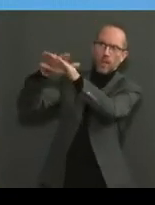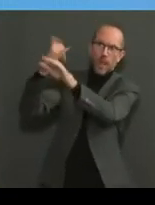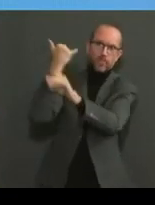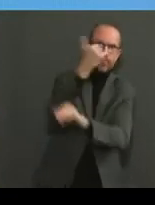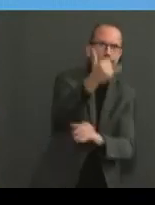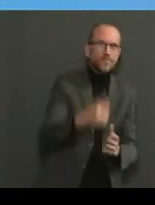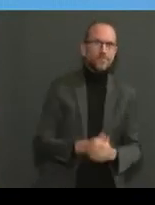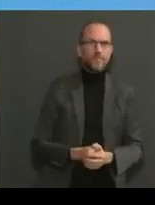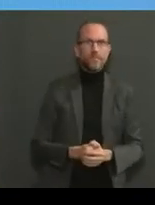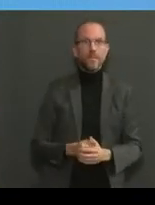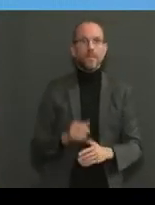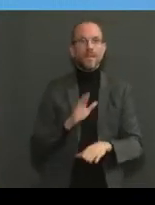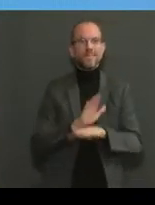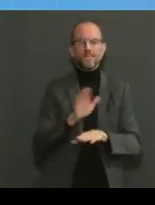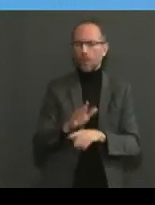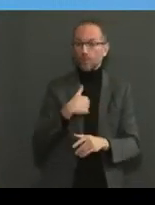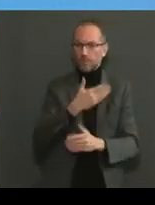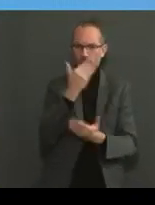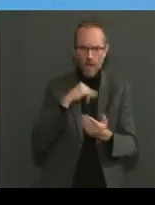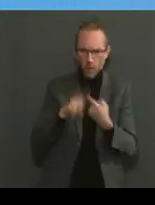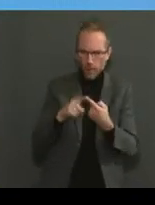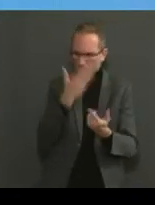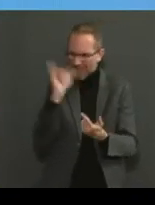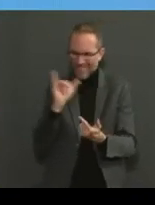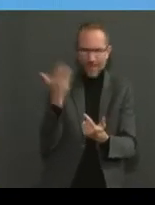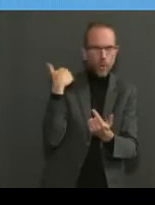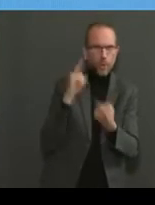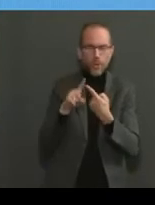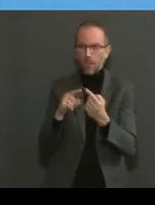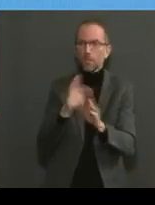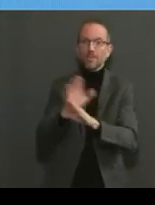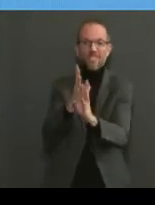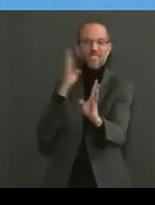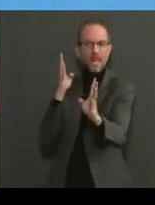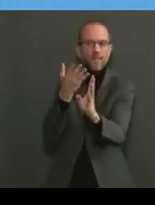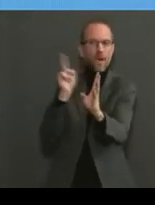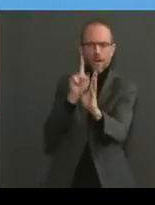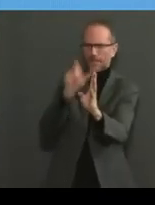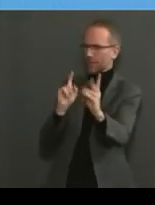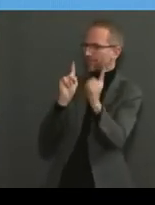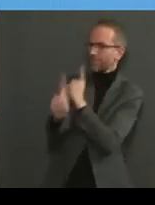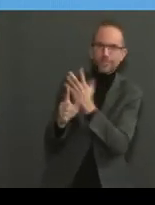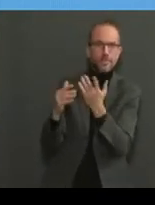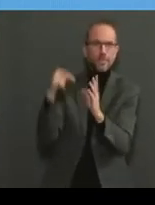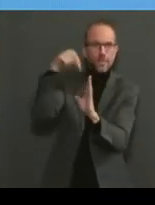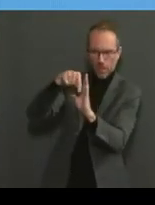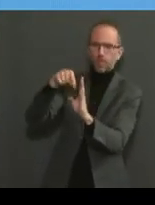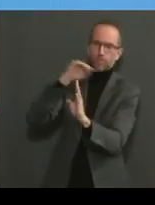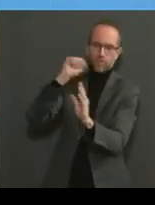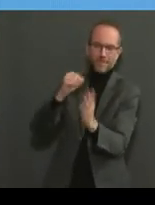croisées dans les files d'attente. Je voudrais vous donner quelques chiffres ici aussi. Depuis le 30